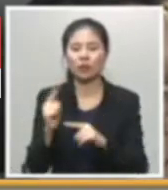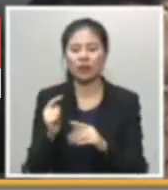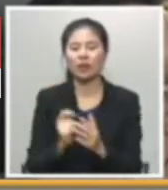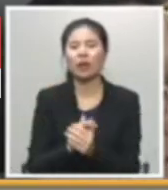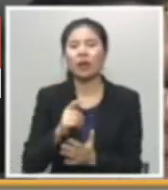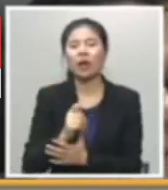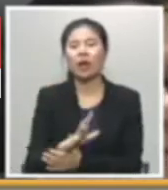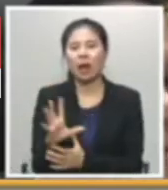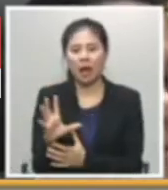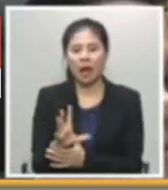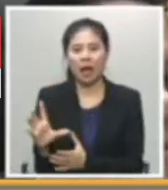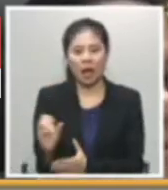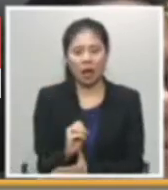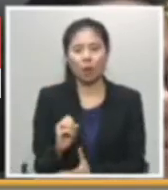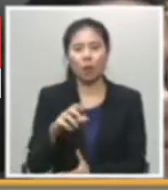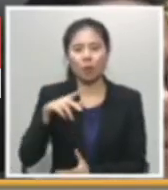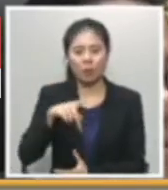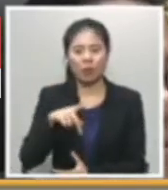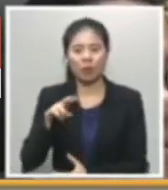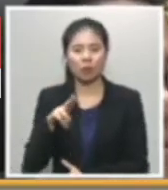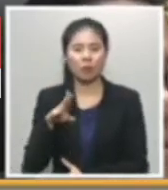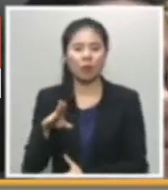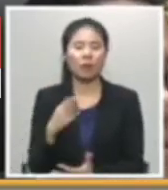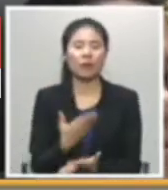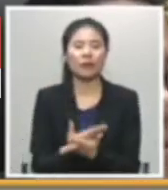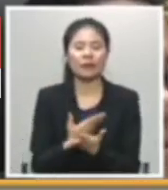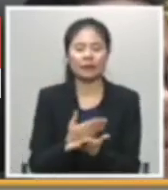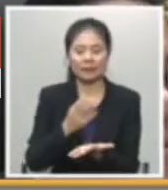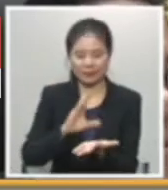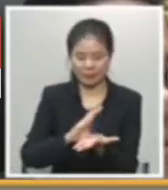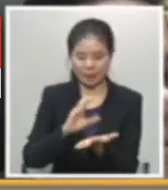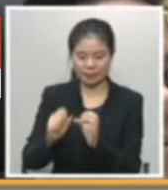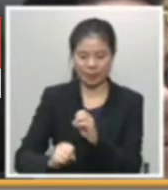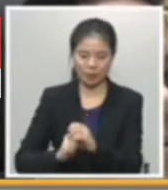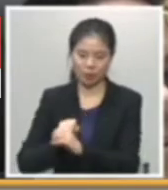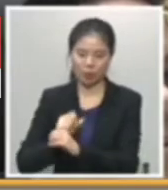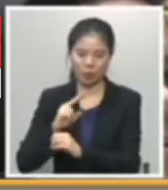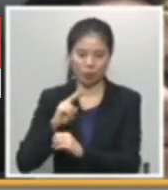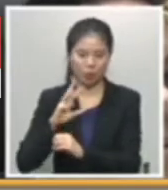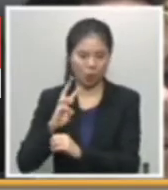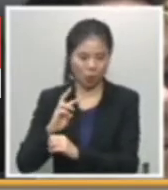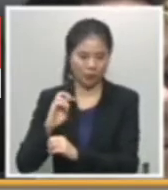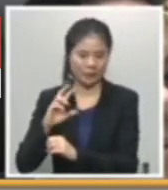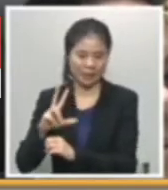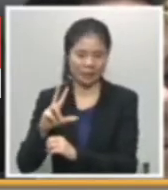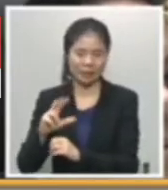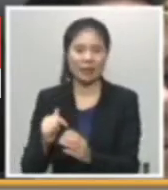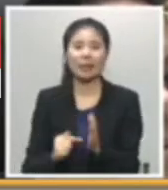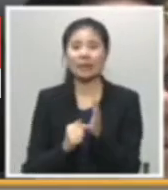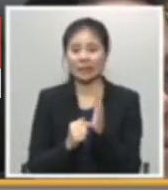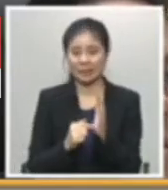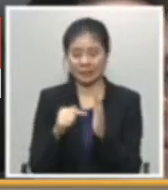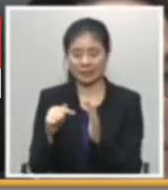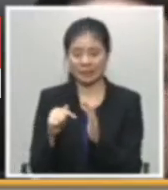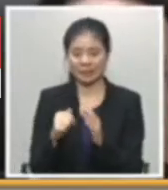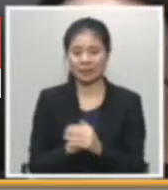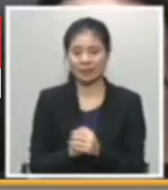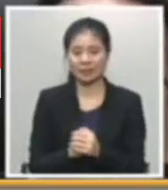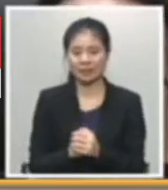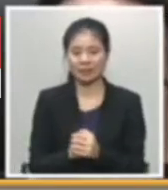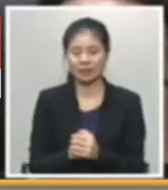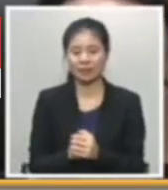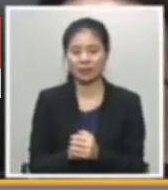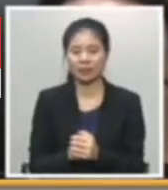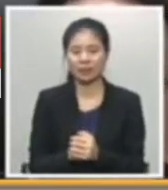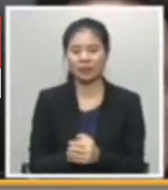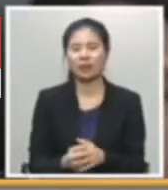บ.งบประมาณที่ท่านเสนอมาวันนี้เสนอที่เสนอมาเนี่ยนำกลับ